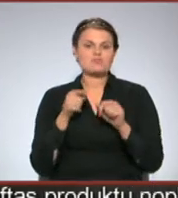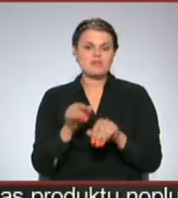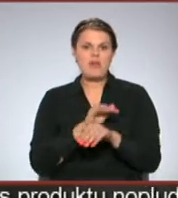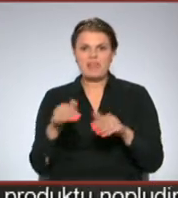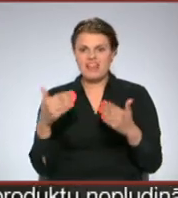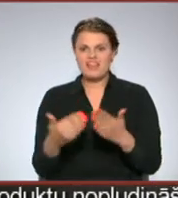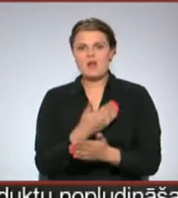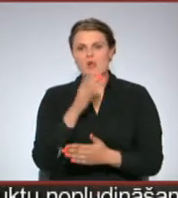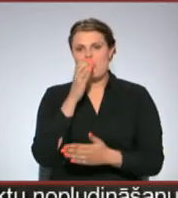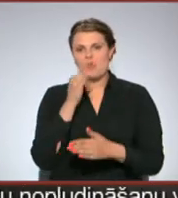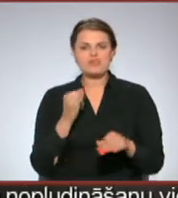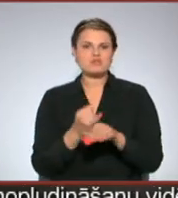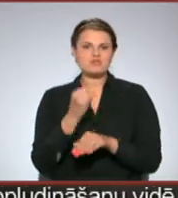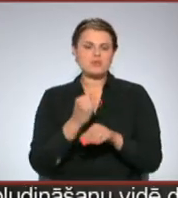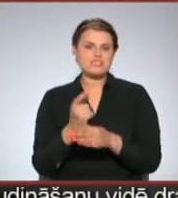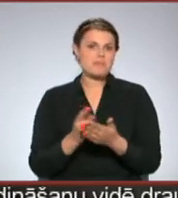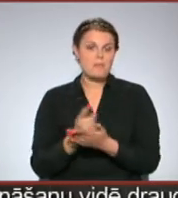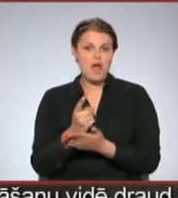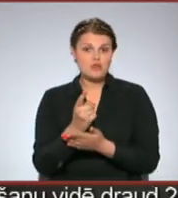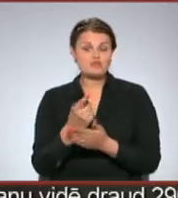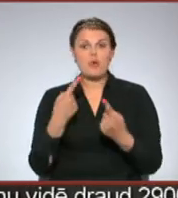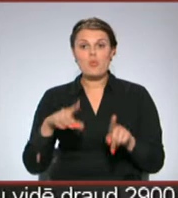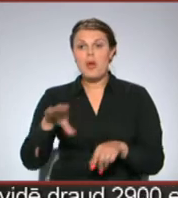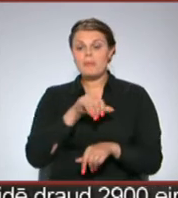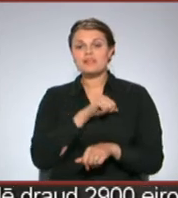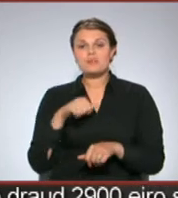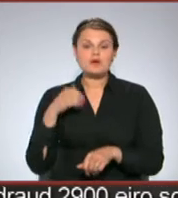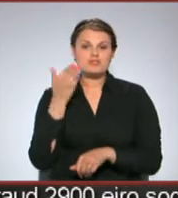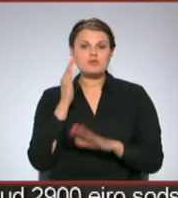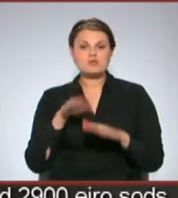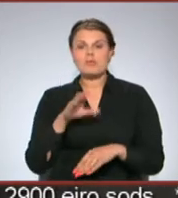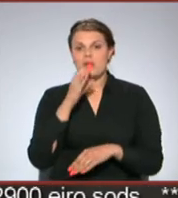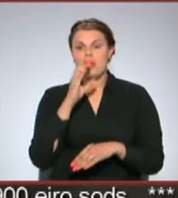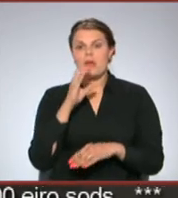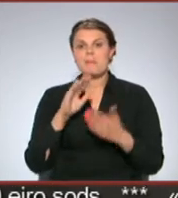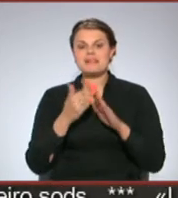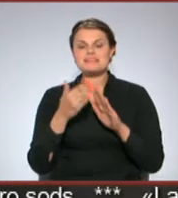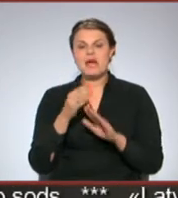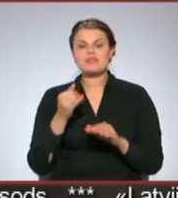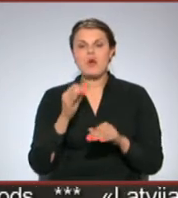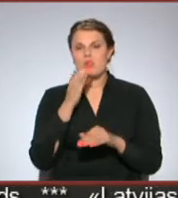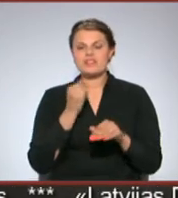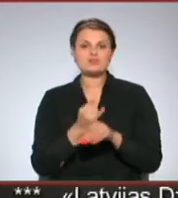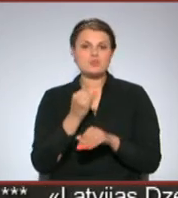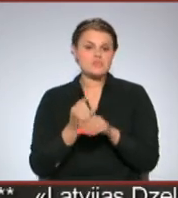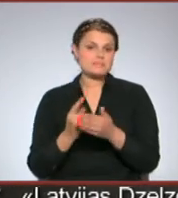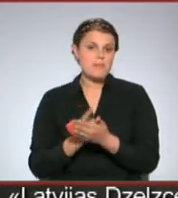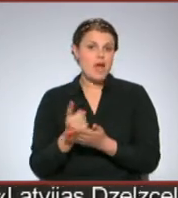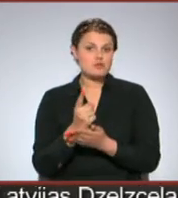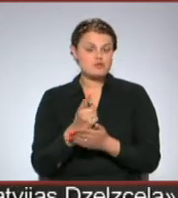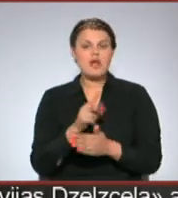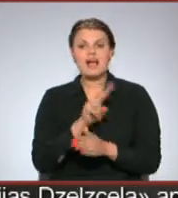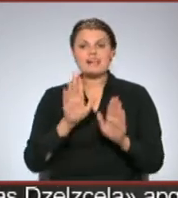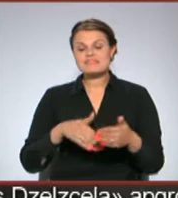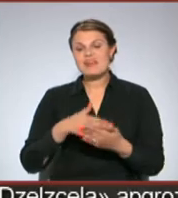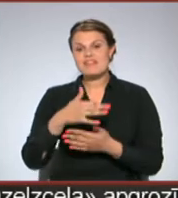pilnīgi jaunu ūdens turismu maršrutu, ko mēs paši devējam par pilsētas ūdens turismu maršrutu, un kas var